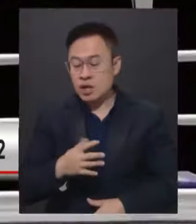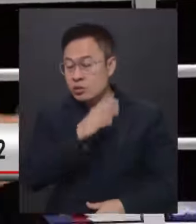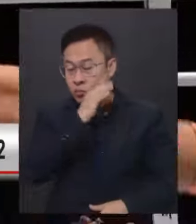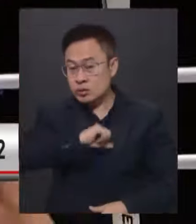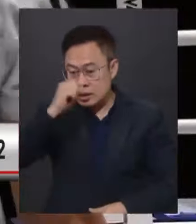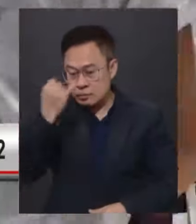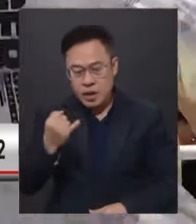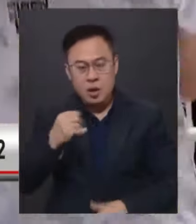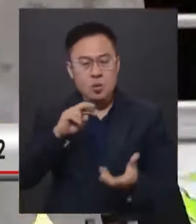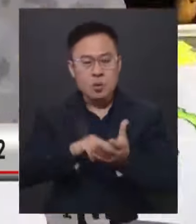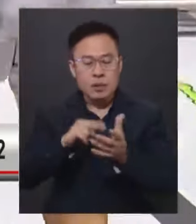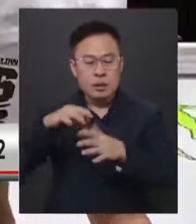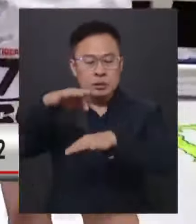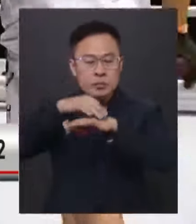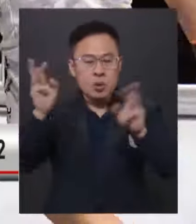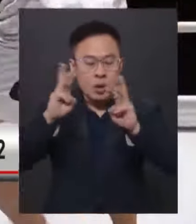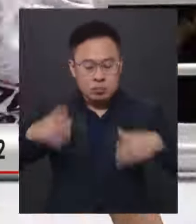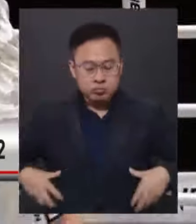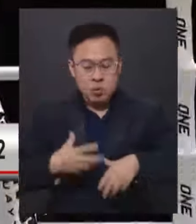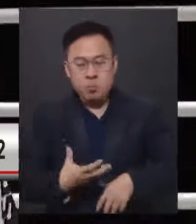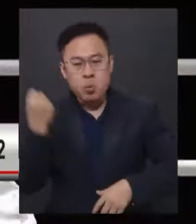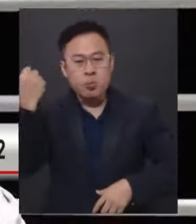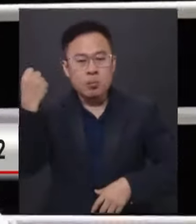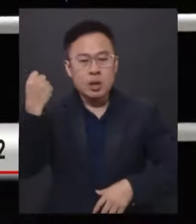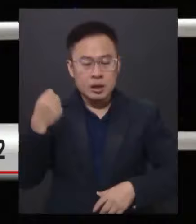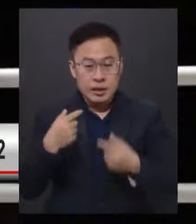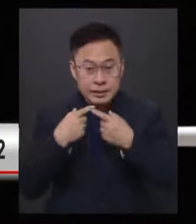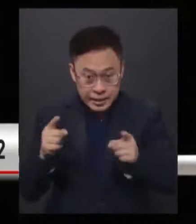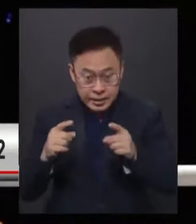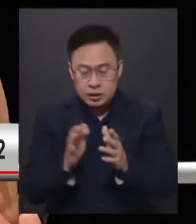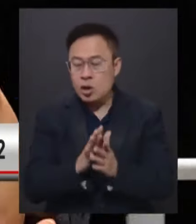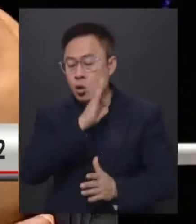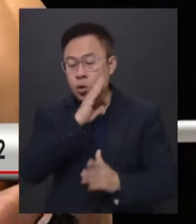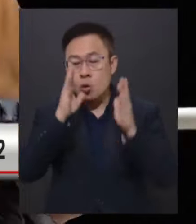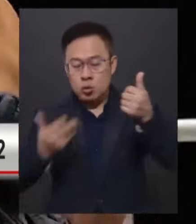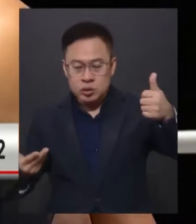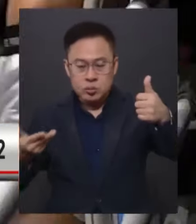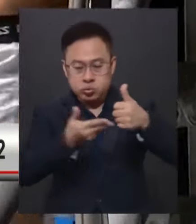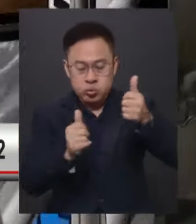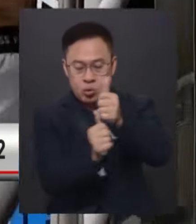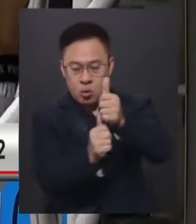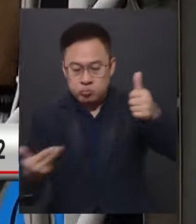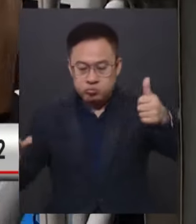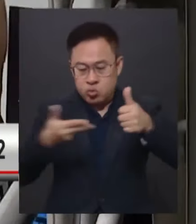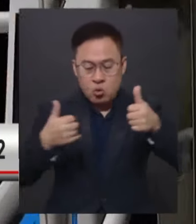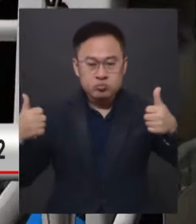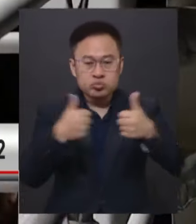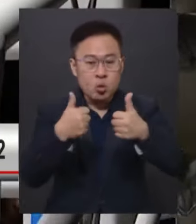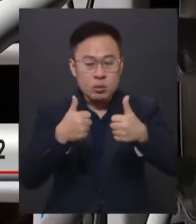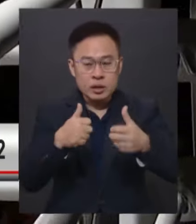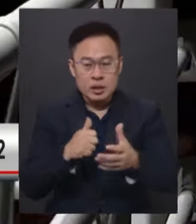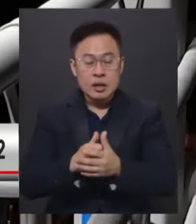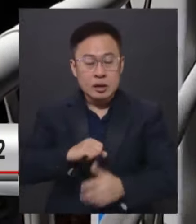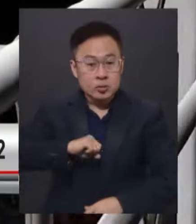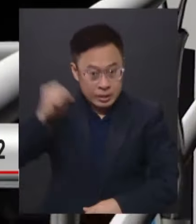วก็จะถือว่าเป็นแชมป์ว่างค่ะในขณะที่ถ้าเกิดว่าผู้ท้าชิงเนี่ยที่ทำน้ำหนักผ่านเป็นฝ่ายชนะก็จะกลายเป็นแชมป์โลกคน